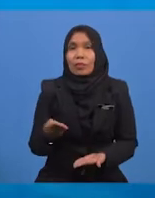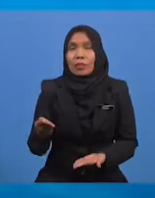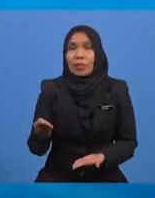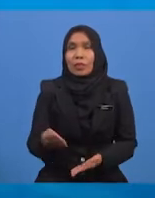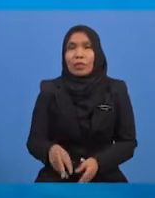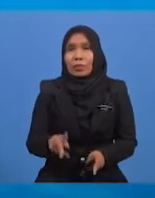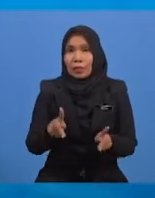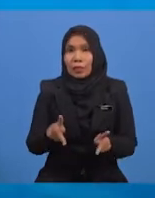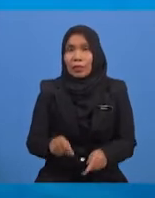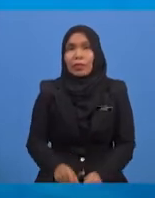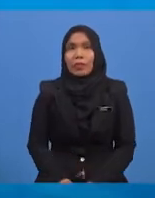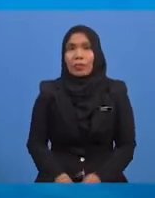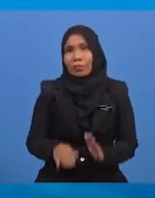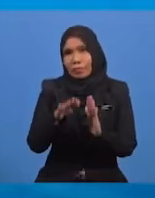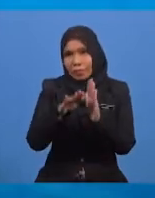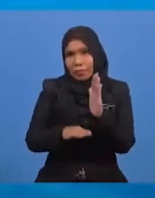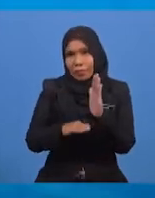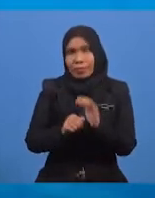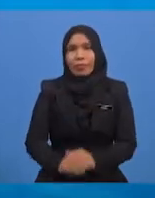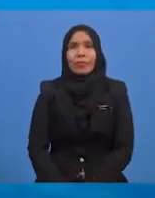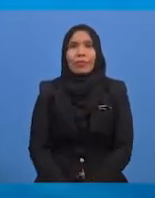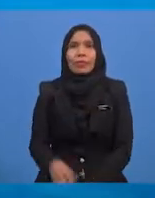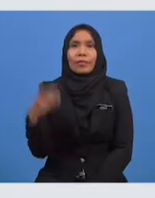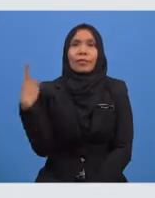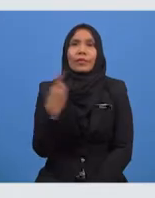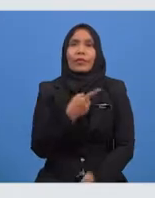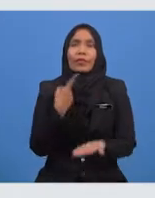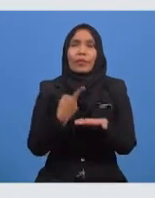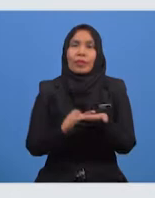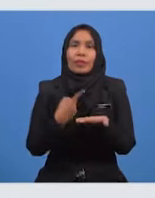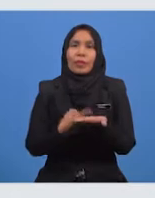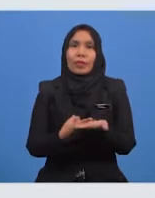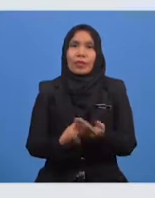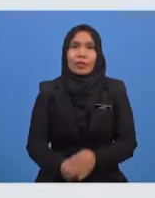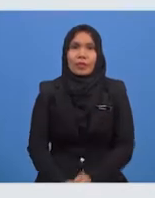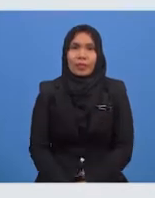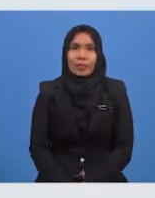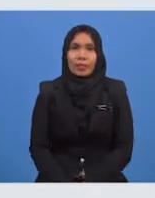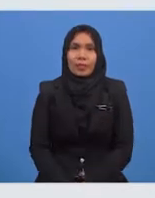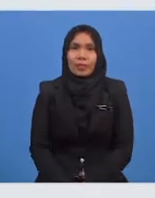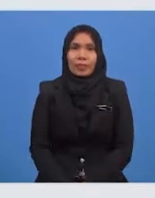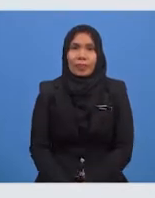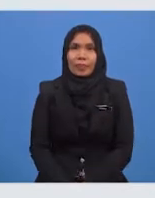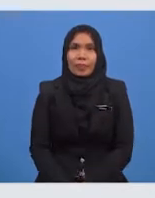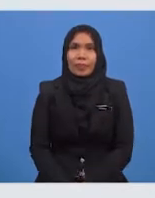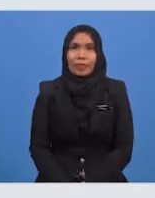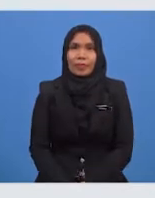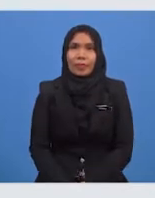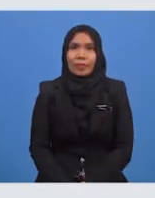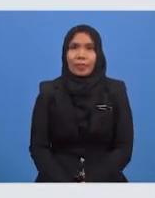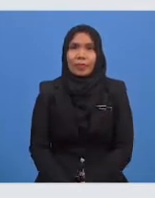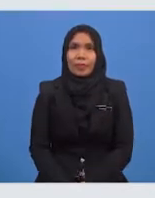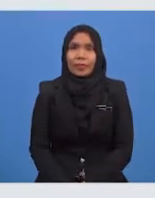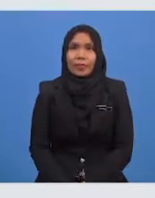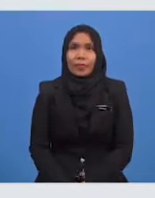dalam pendapatan. Seterusnya, kita bincang pula faktor cara hidup atau sosiobudaya